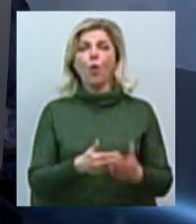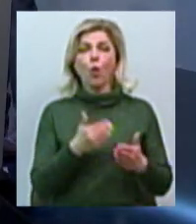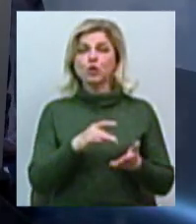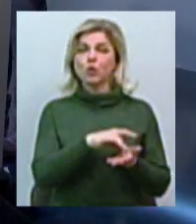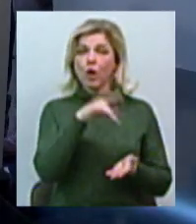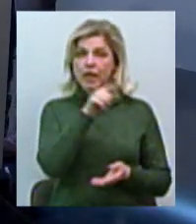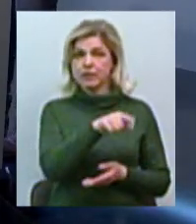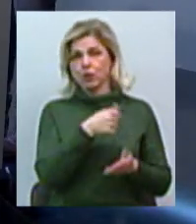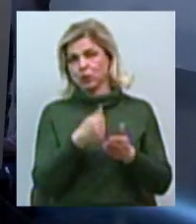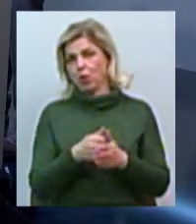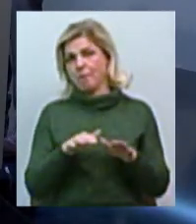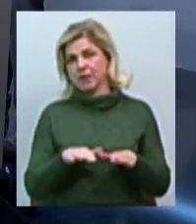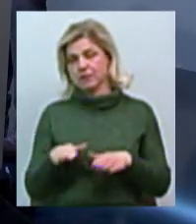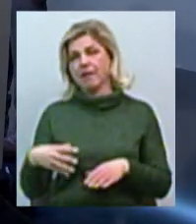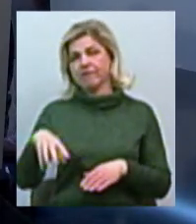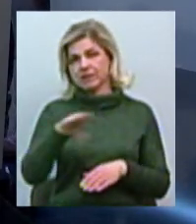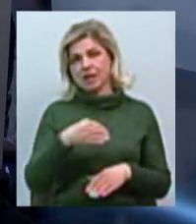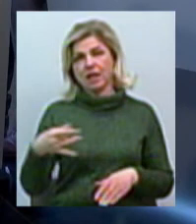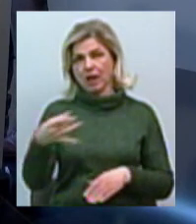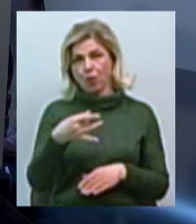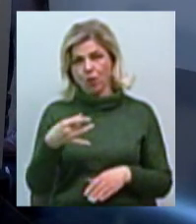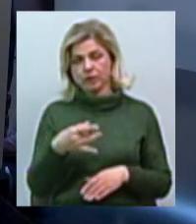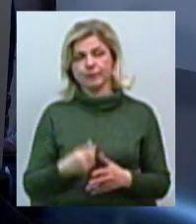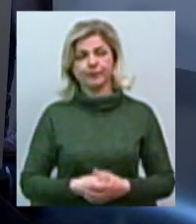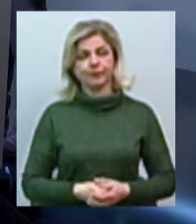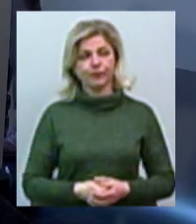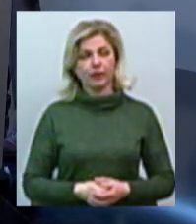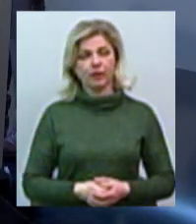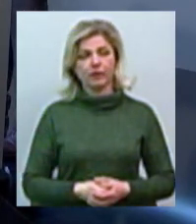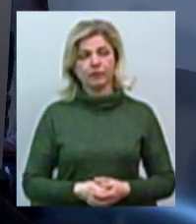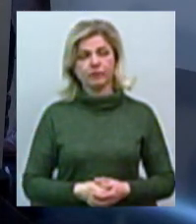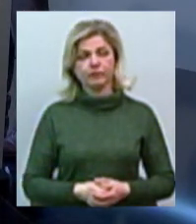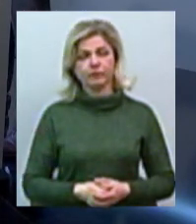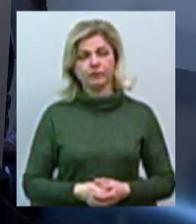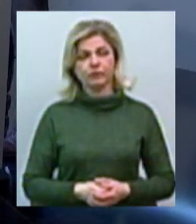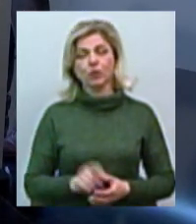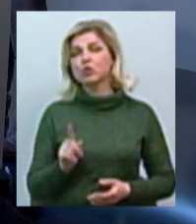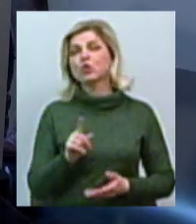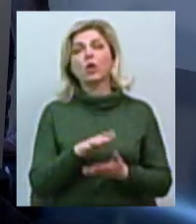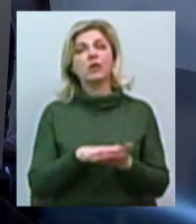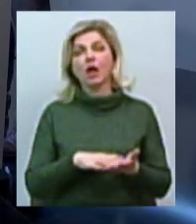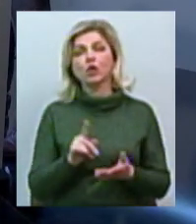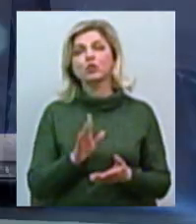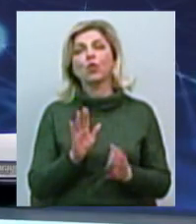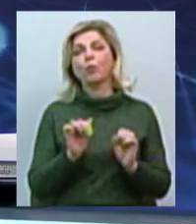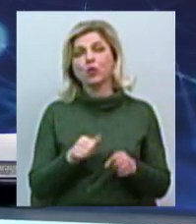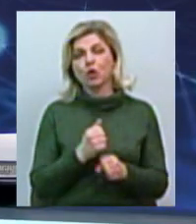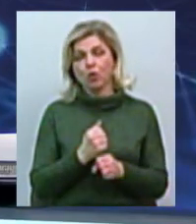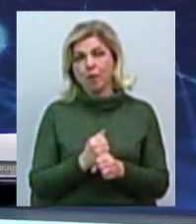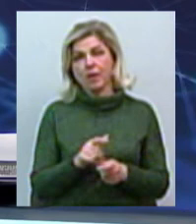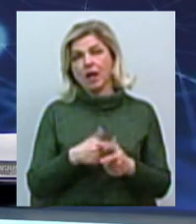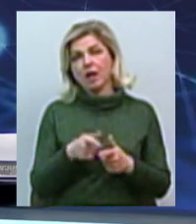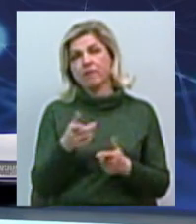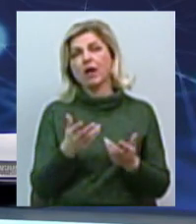хотів запитати. У всіх регіонах. Трошки випередили останнє, у нас приблизно хвилина. Що далі, що ще можете робити? Чи ви вже